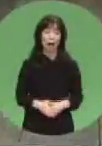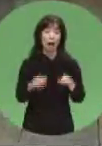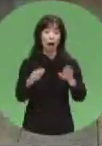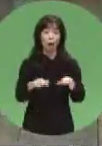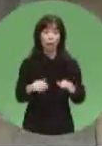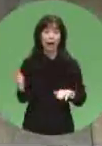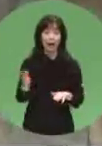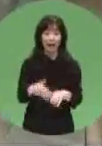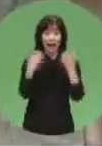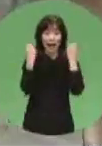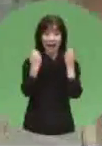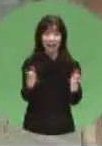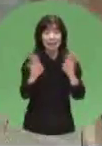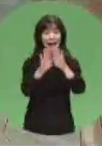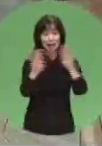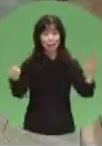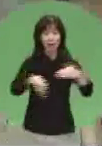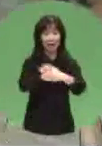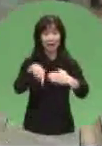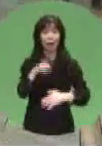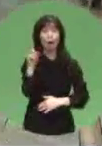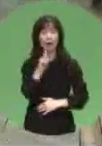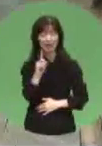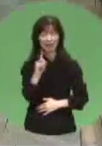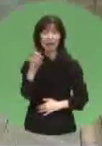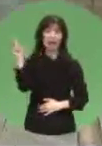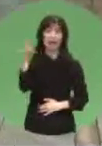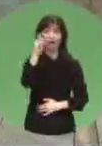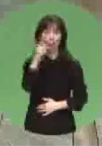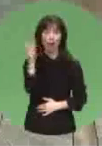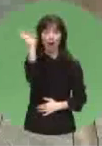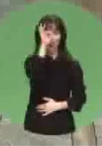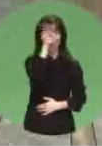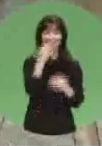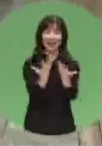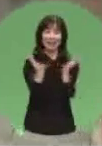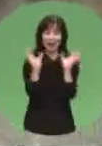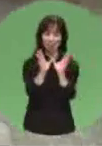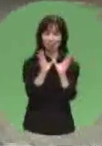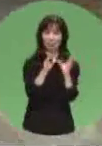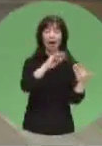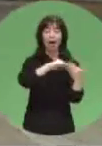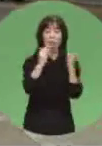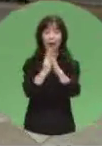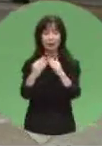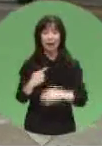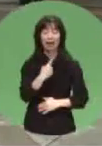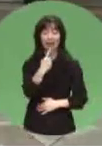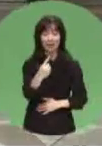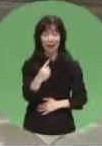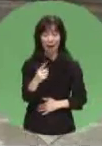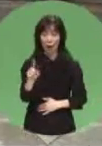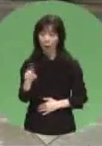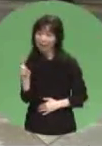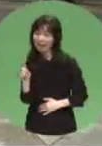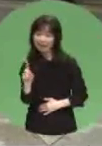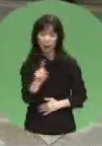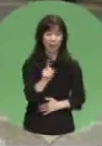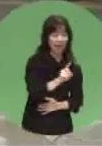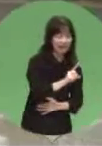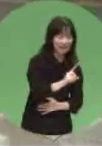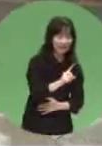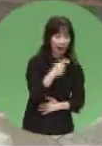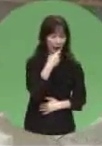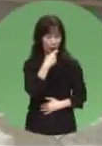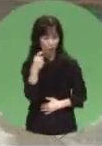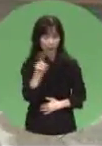ー。さあ今回から始まりました生駒探検隊、街に繰り出して身近な疑問や気になることを何でも調